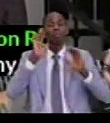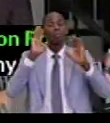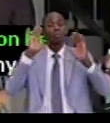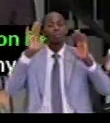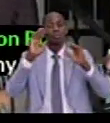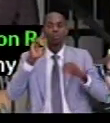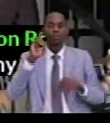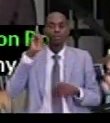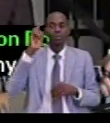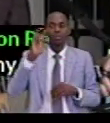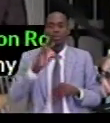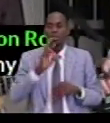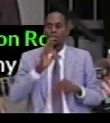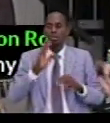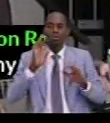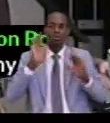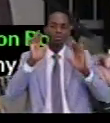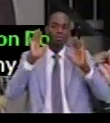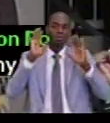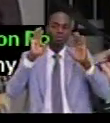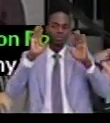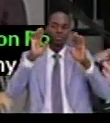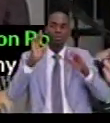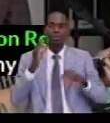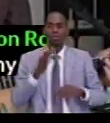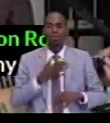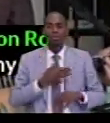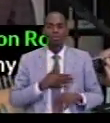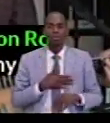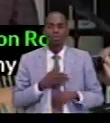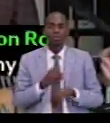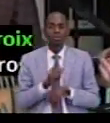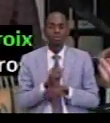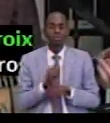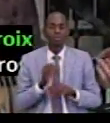Tu es merveilleux, mon roi.